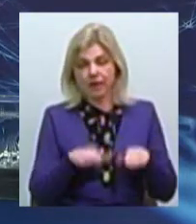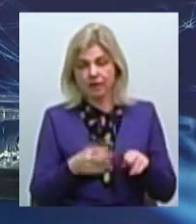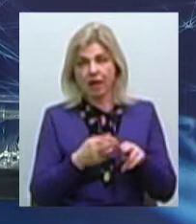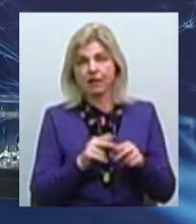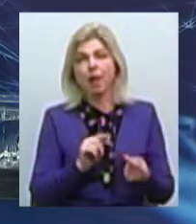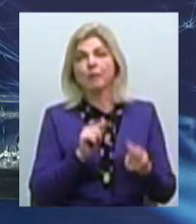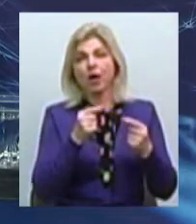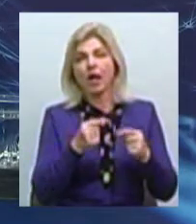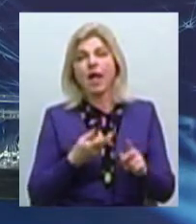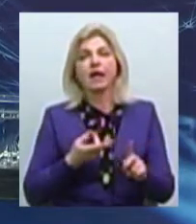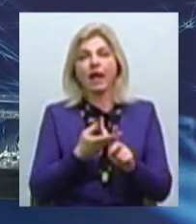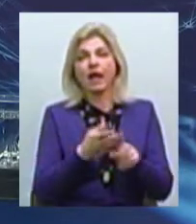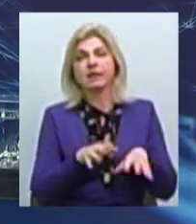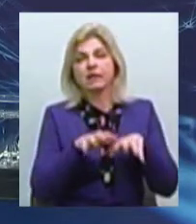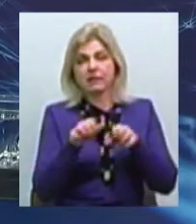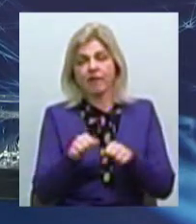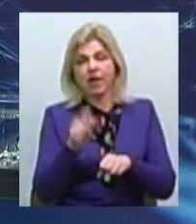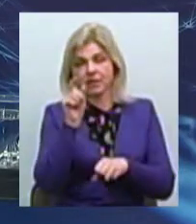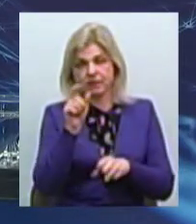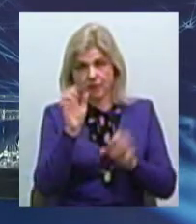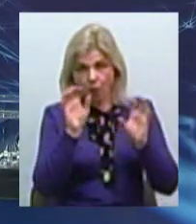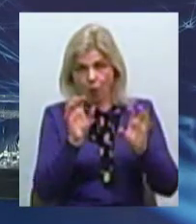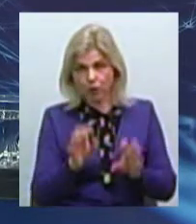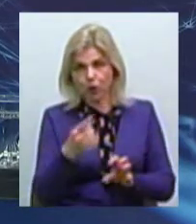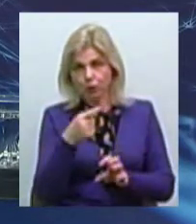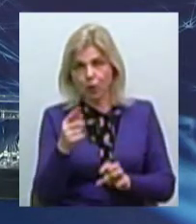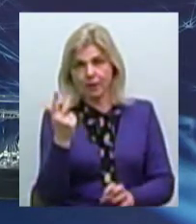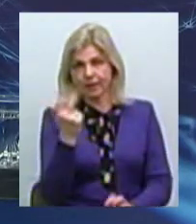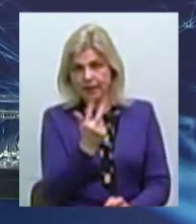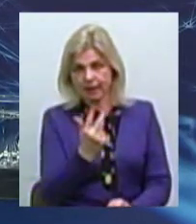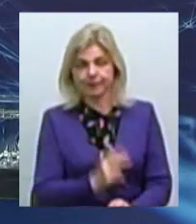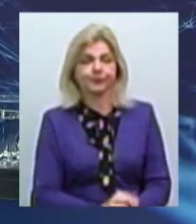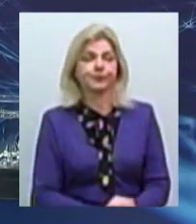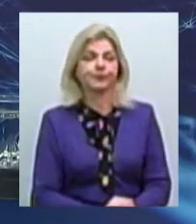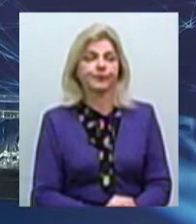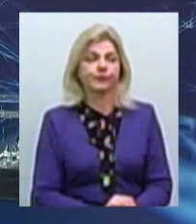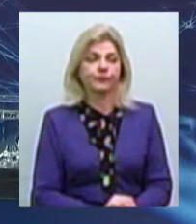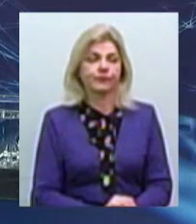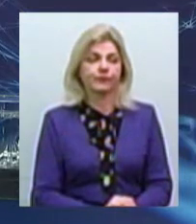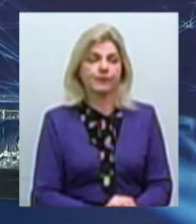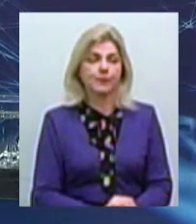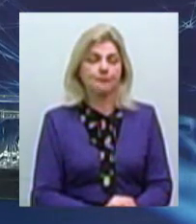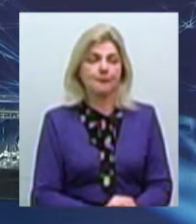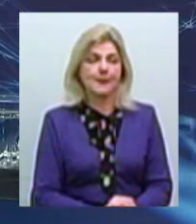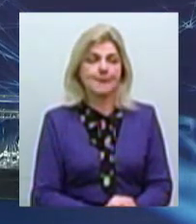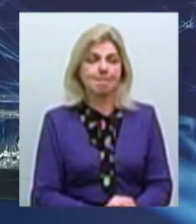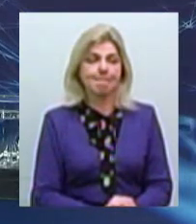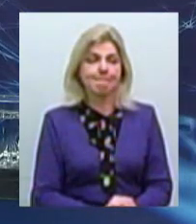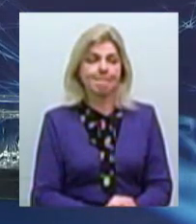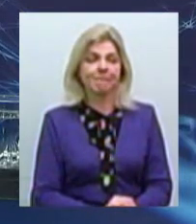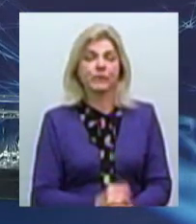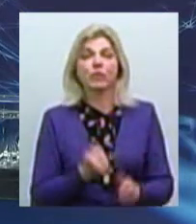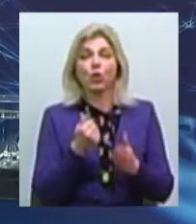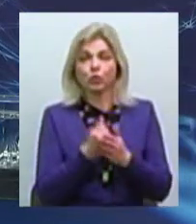ского закона номер три если мне память не изменяет это уже третья вариация антирейдер ского закона до